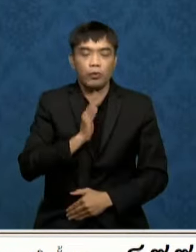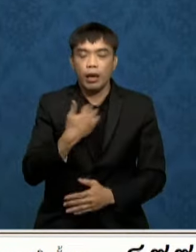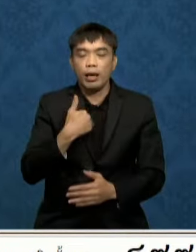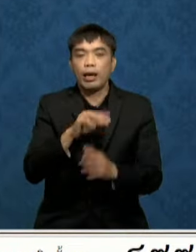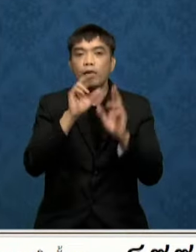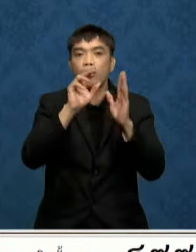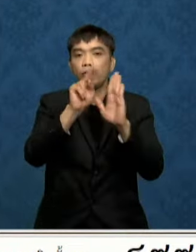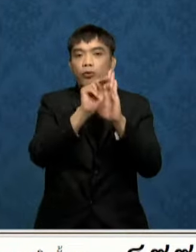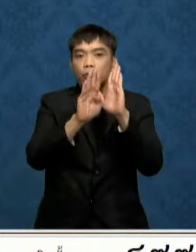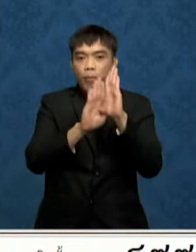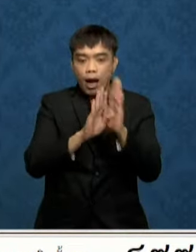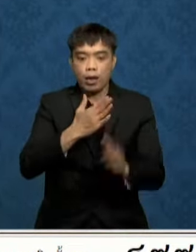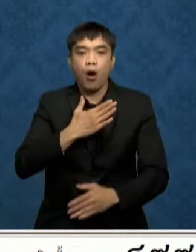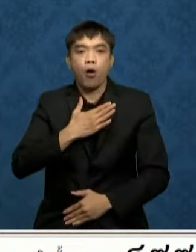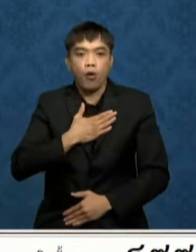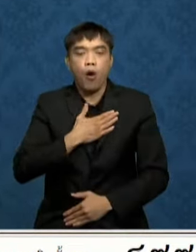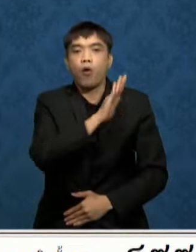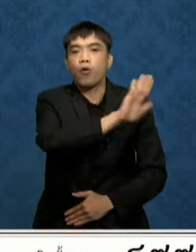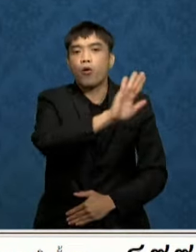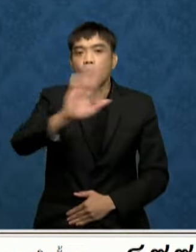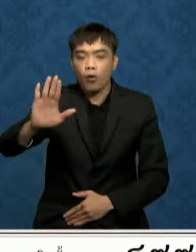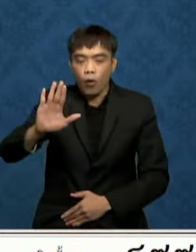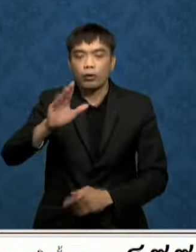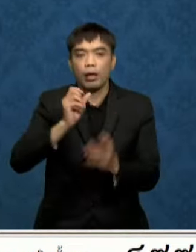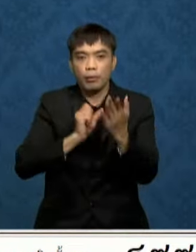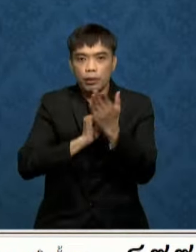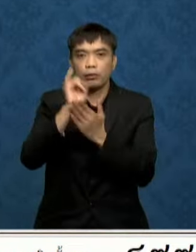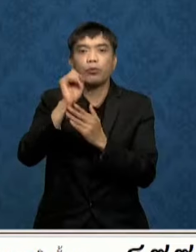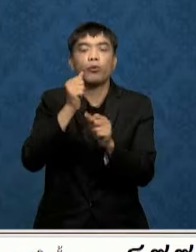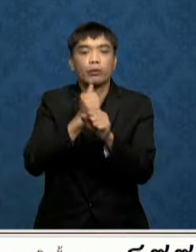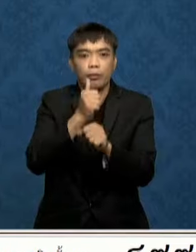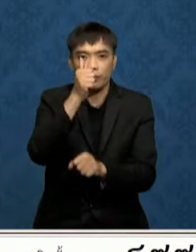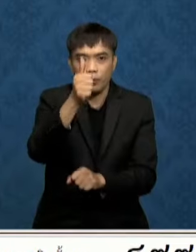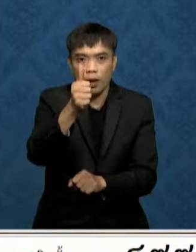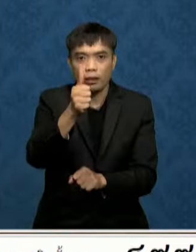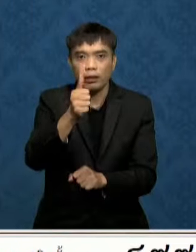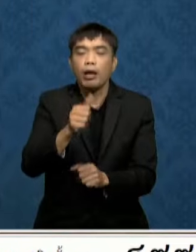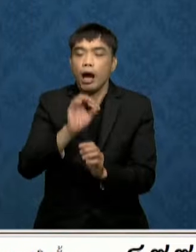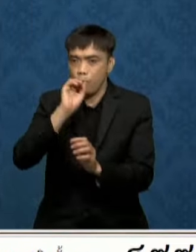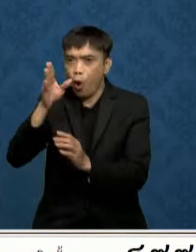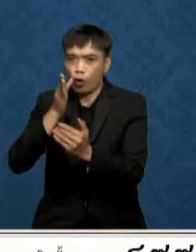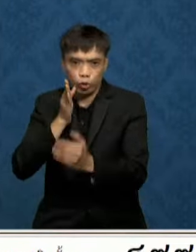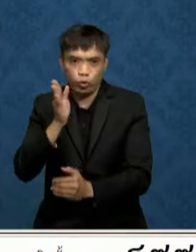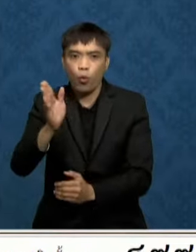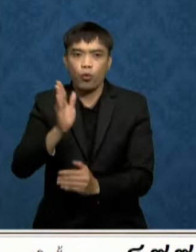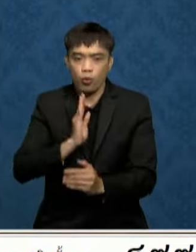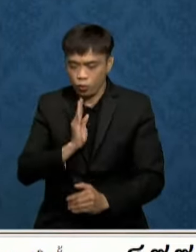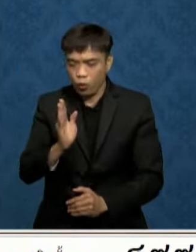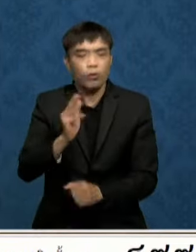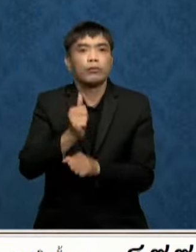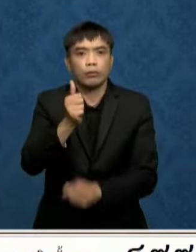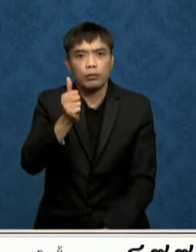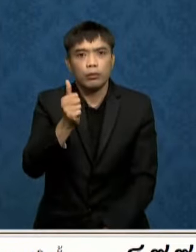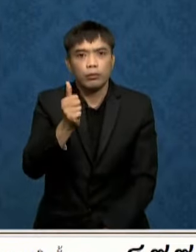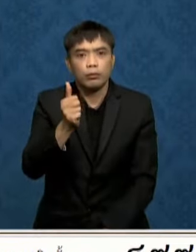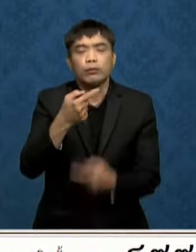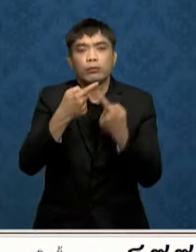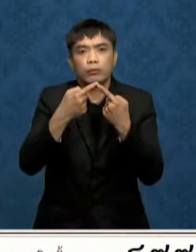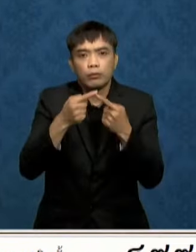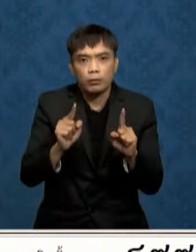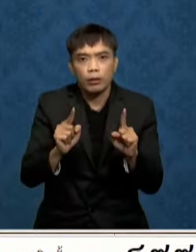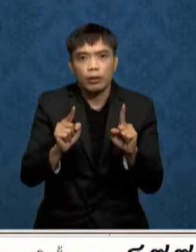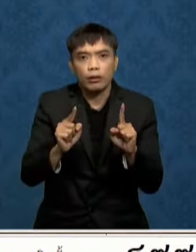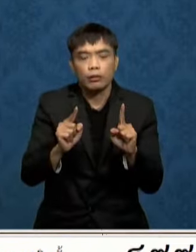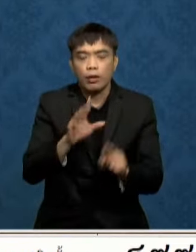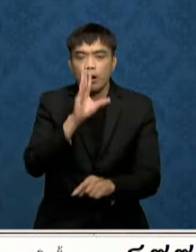ตัวเองให้ได้เนี่ยท่านก็บอกเหตุผลกับสภามาซึ่งเสียงข้างมากก็คงจะยอมให้ท่านทำได้แต่ท่านกลับพยายามที่จะ